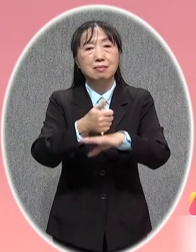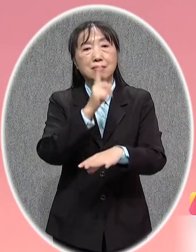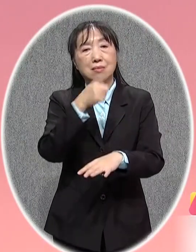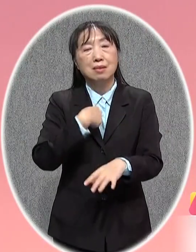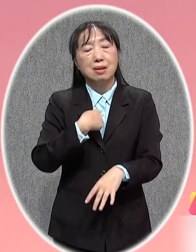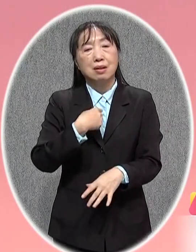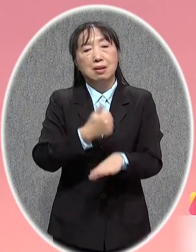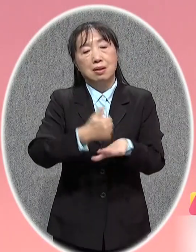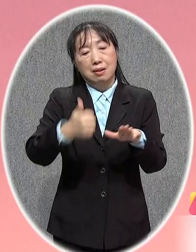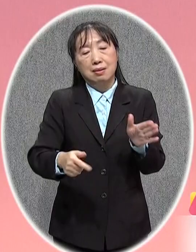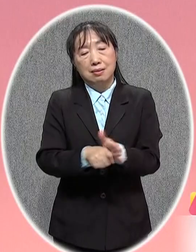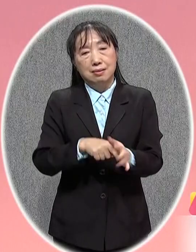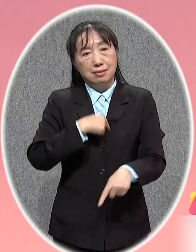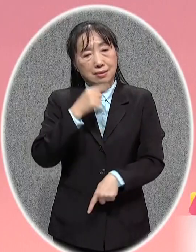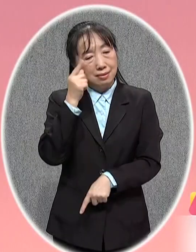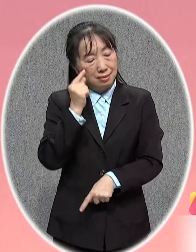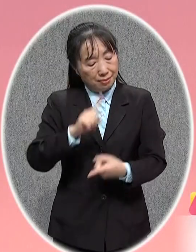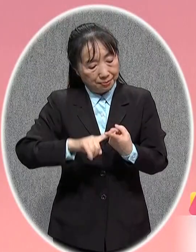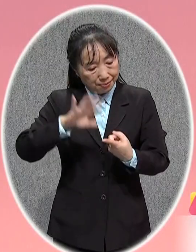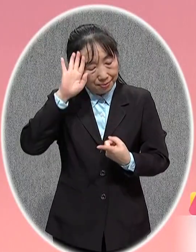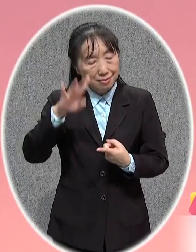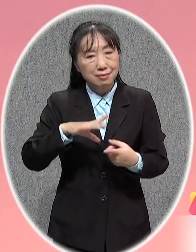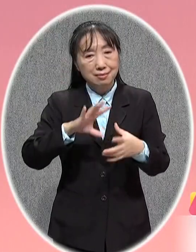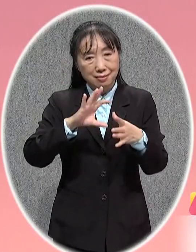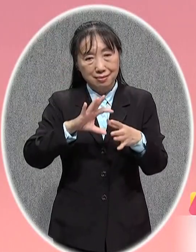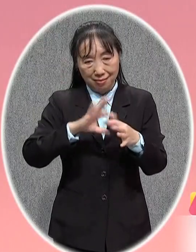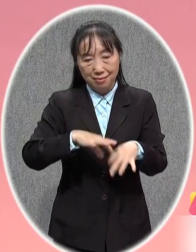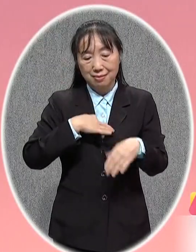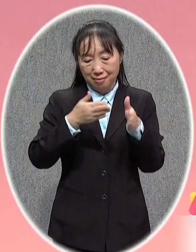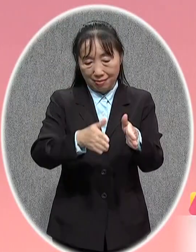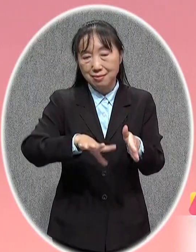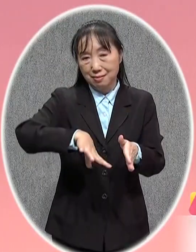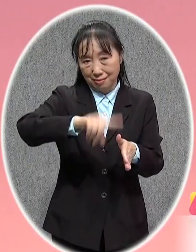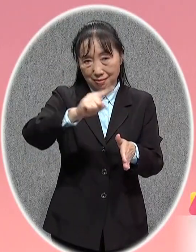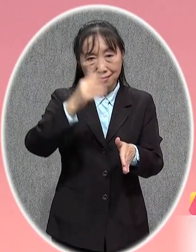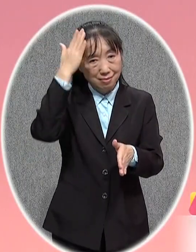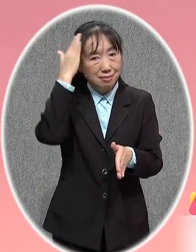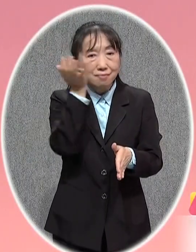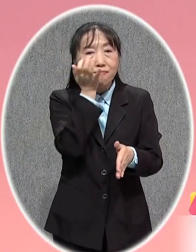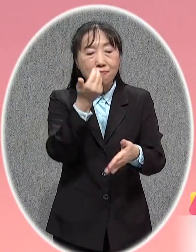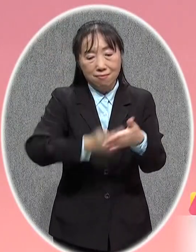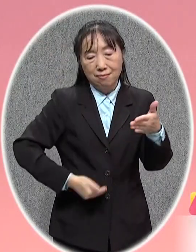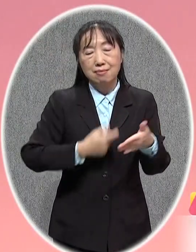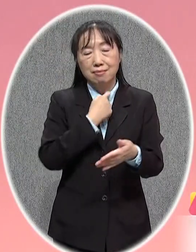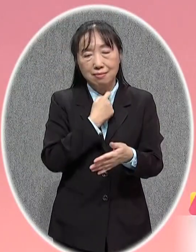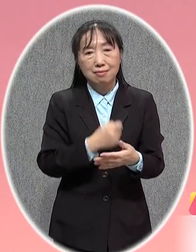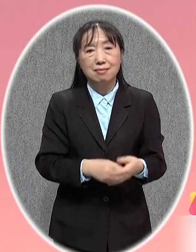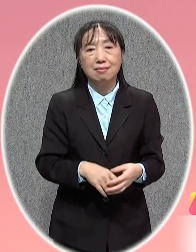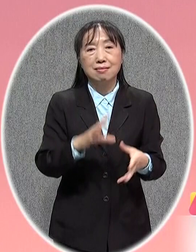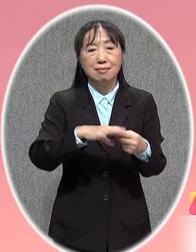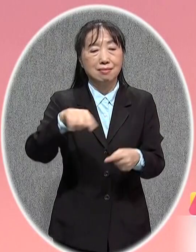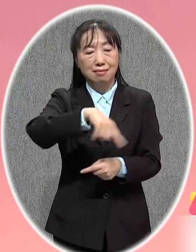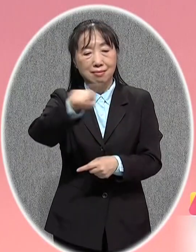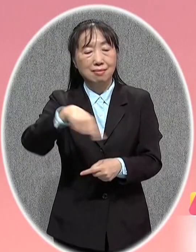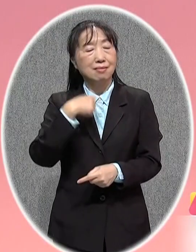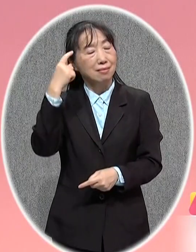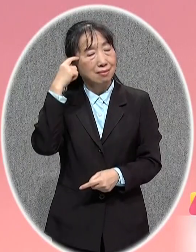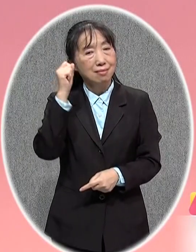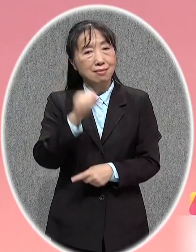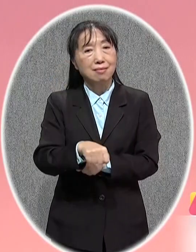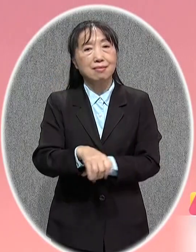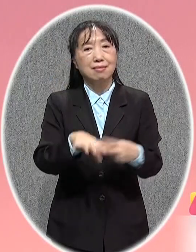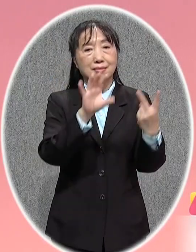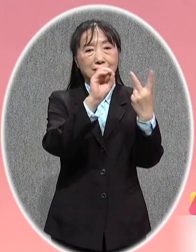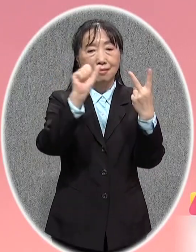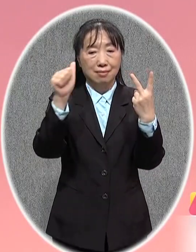什么要优先减煤？因为大家 都认同说